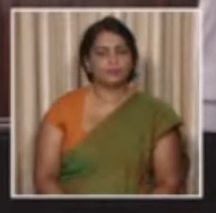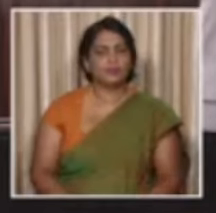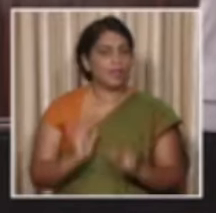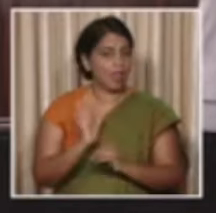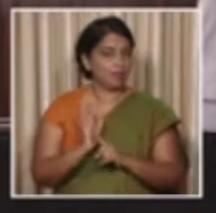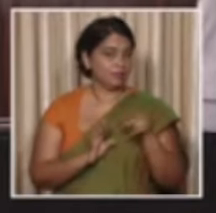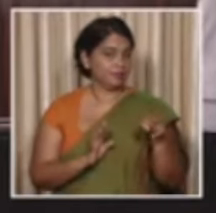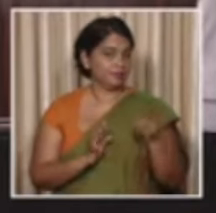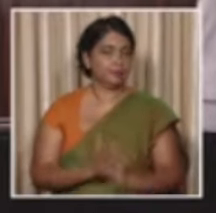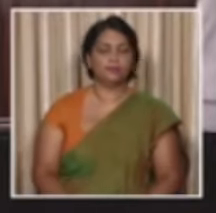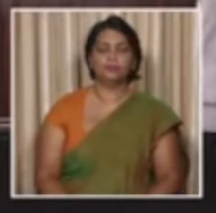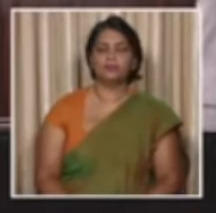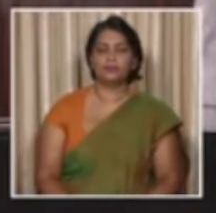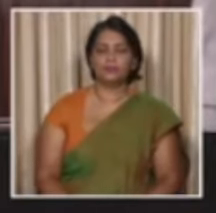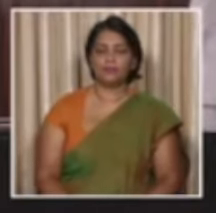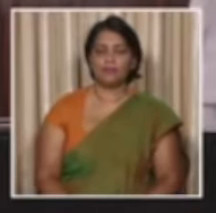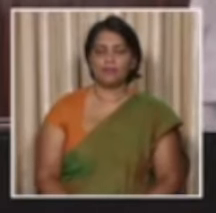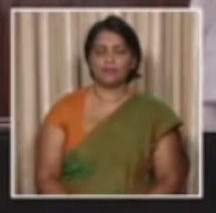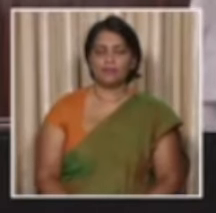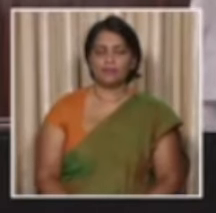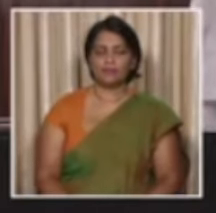කිරියලම තුමා